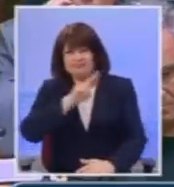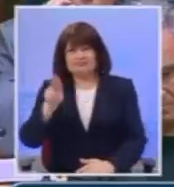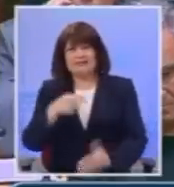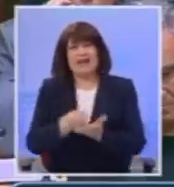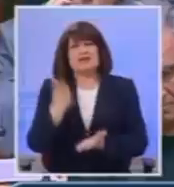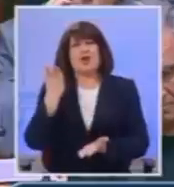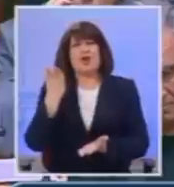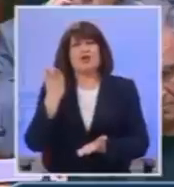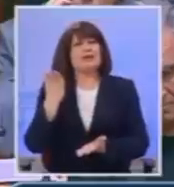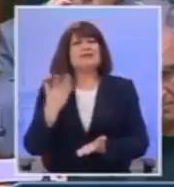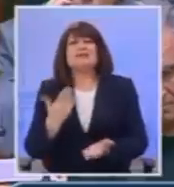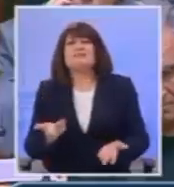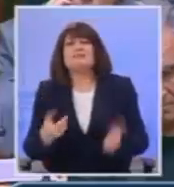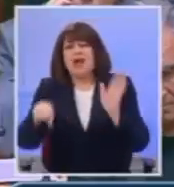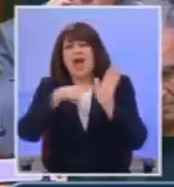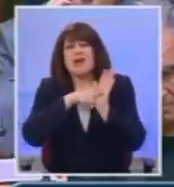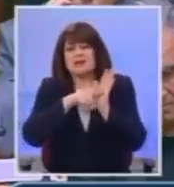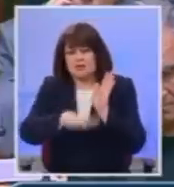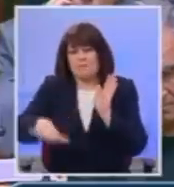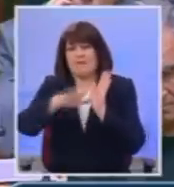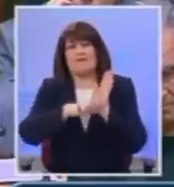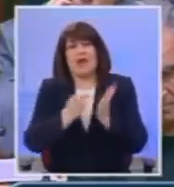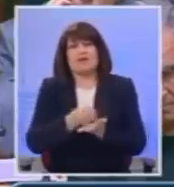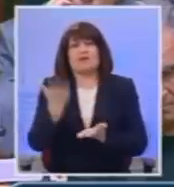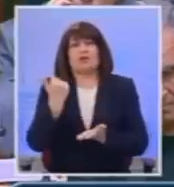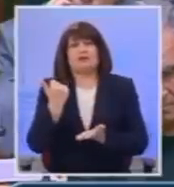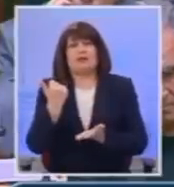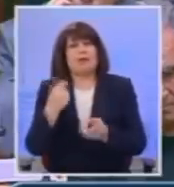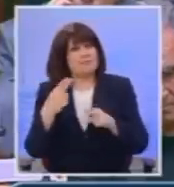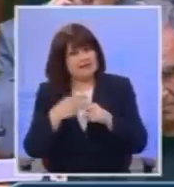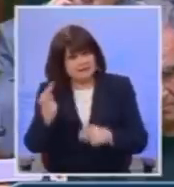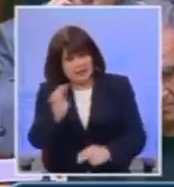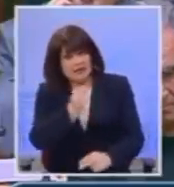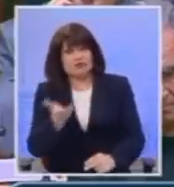αξιολόγησης δημιουργούν ένα αρνητικό περιβάλλον. Θα σας το πει και επίσημα.